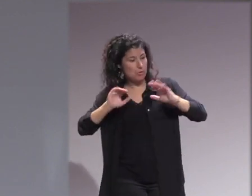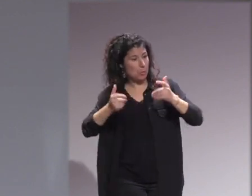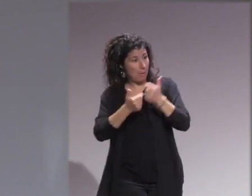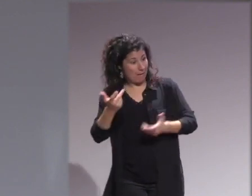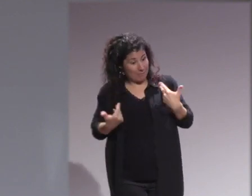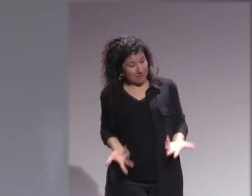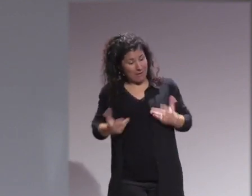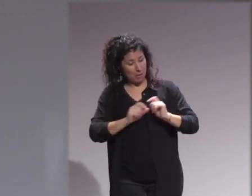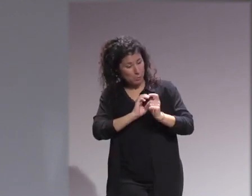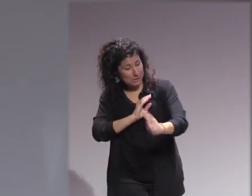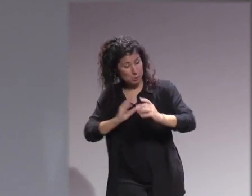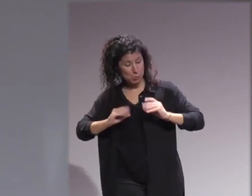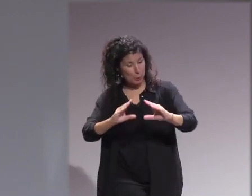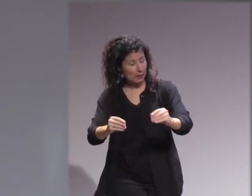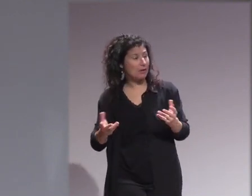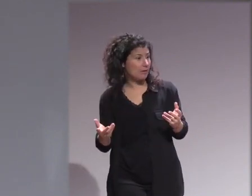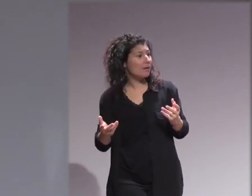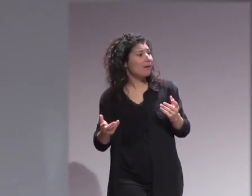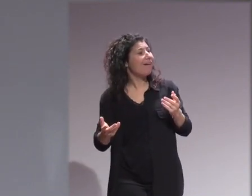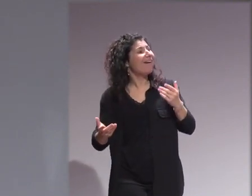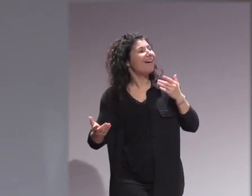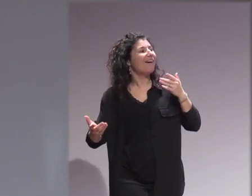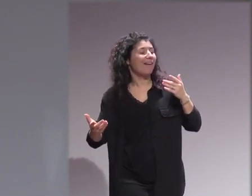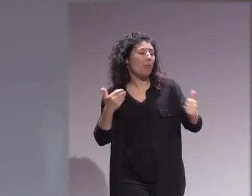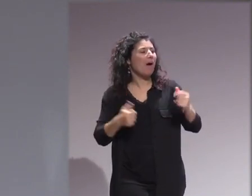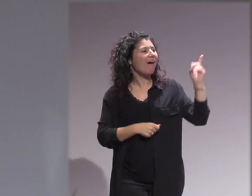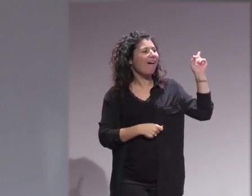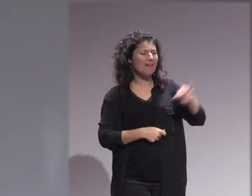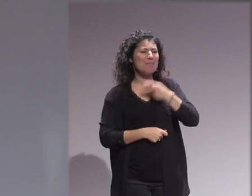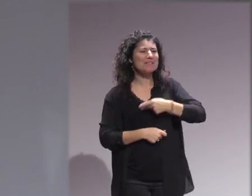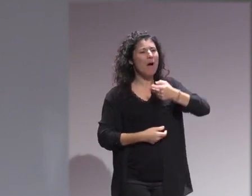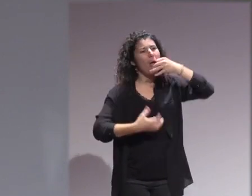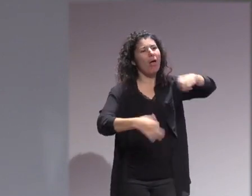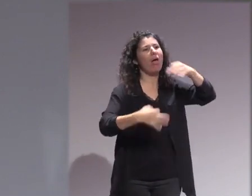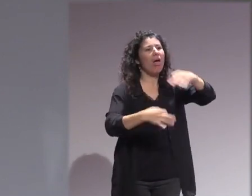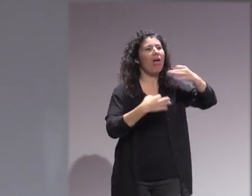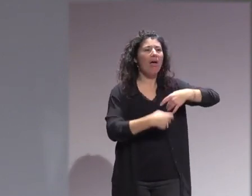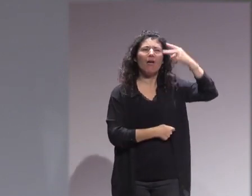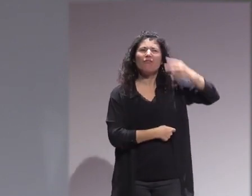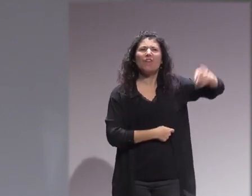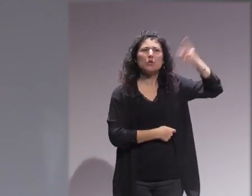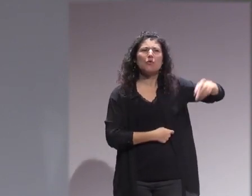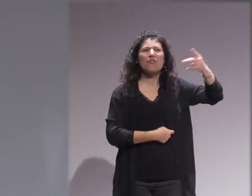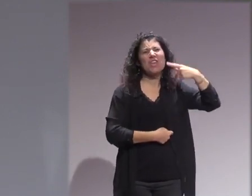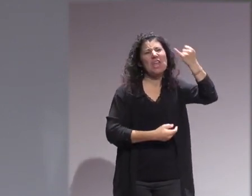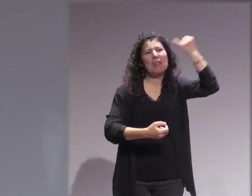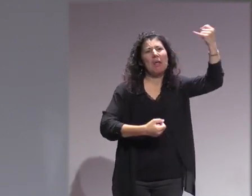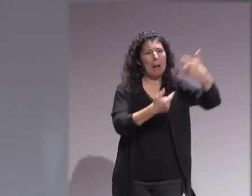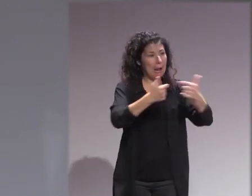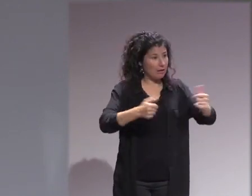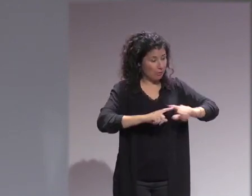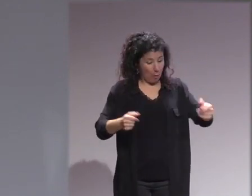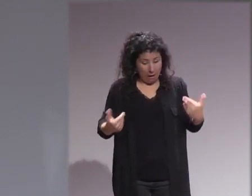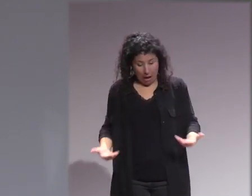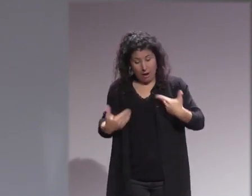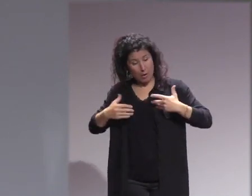concrètes. Contrairement à ce que dit le docteur Lévy-Soussan, on n'est pas dans de la posture idéologique là. On est dans les textes de loi en